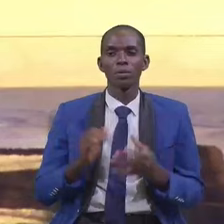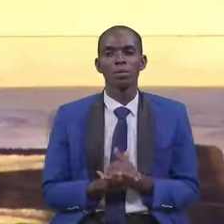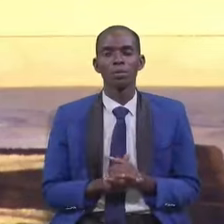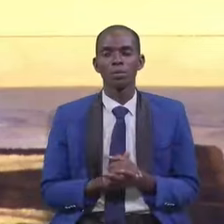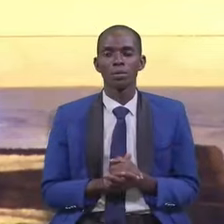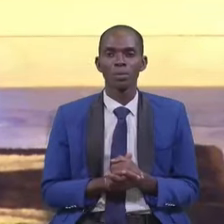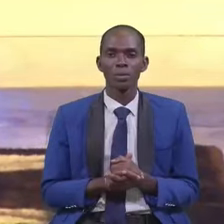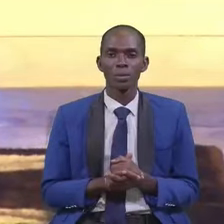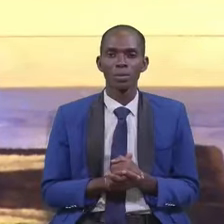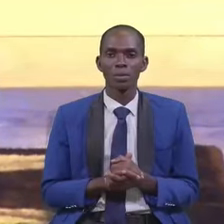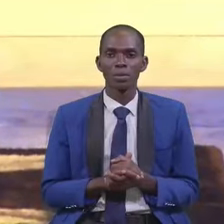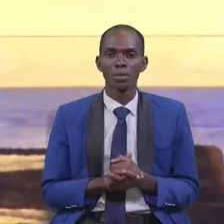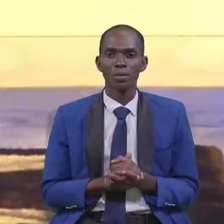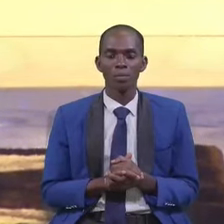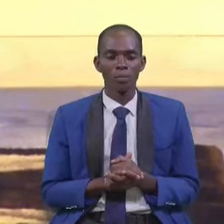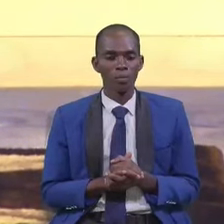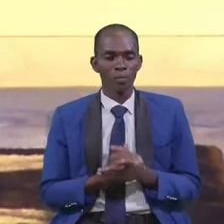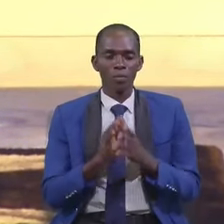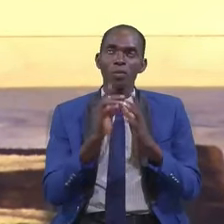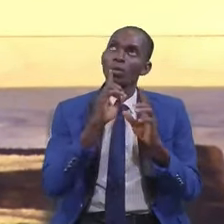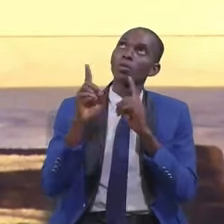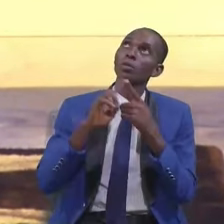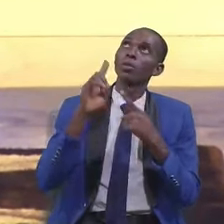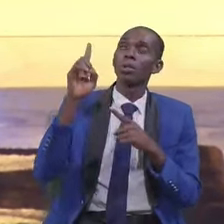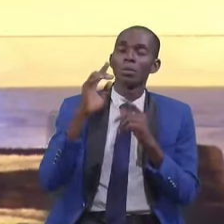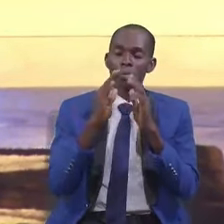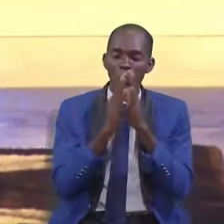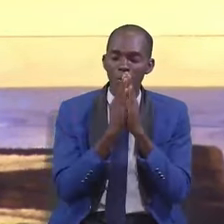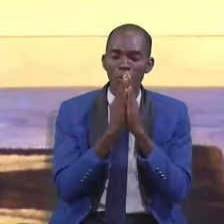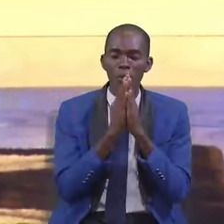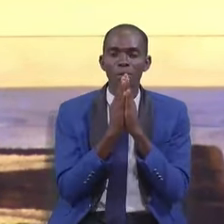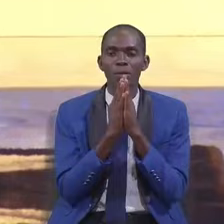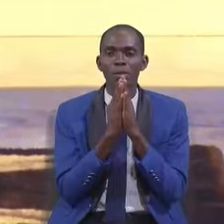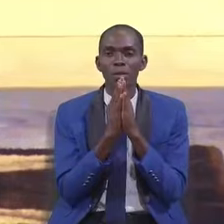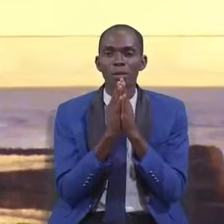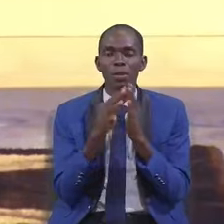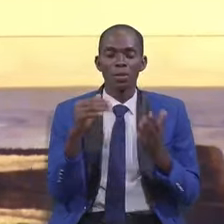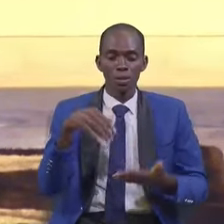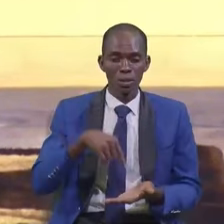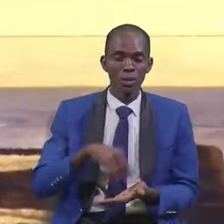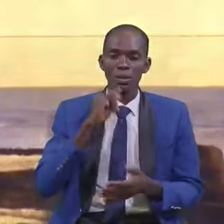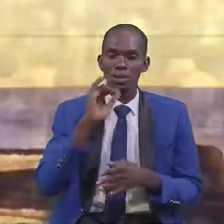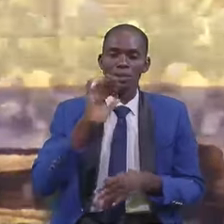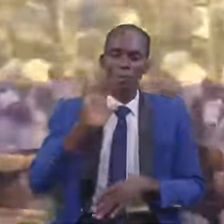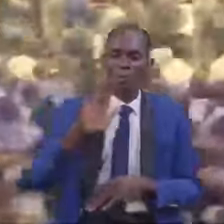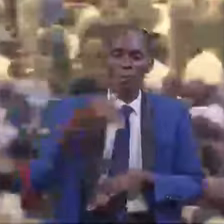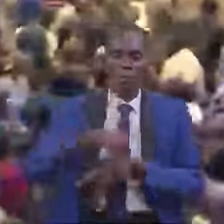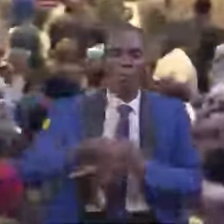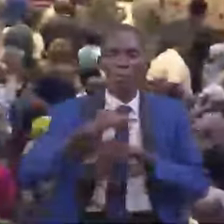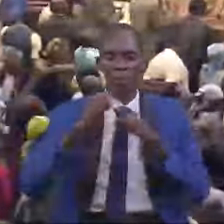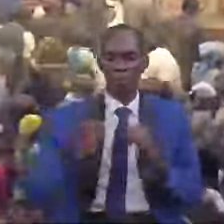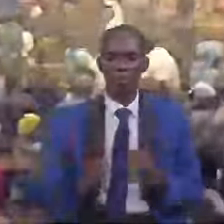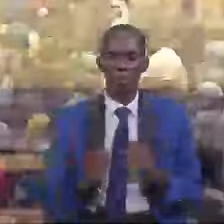guéri, il sera guéri. Parlez au Seigneur. C'est la soirée de votre puissance. C'est la soirée de